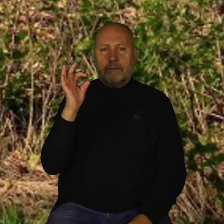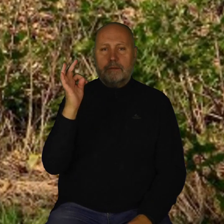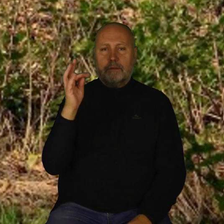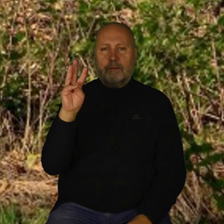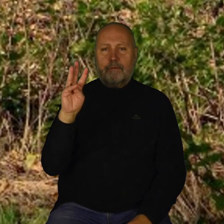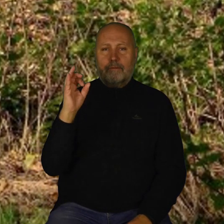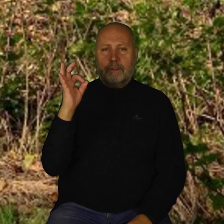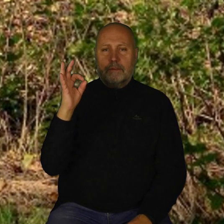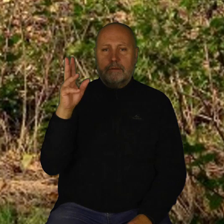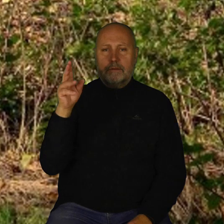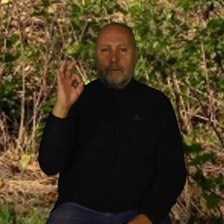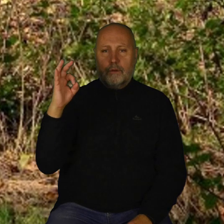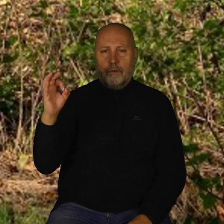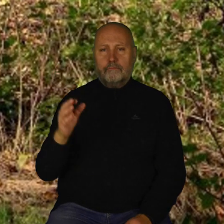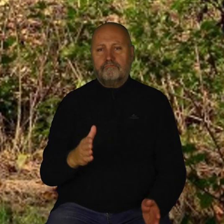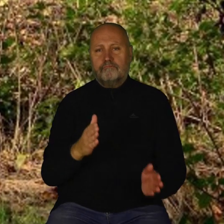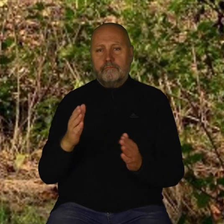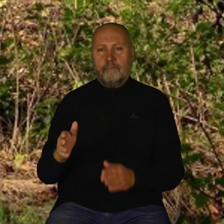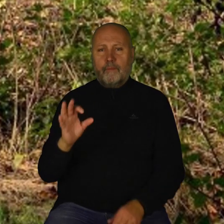ugorach